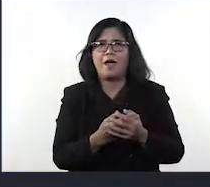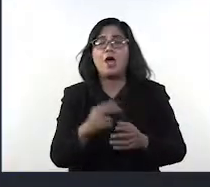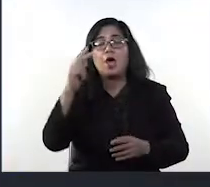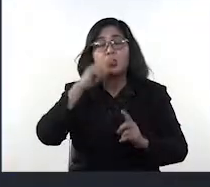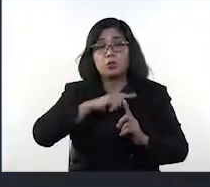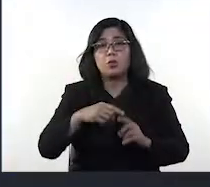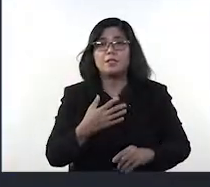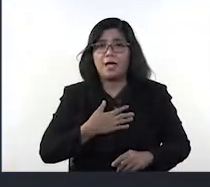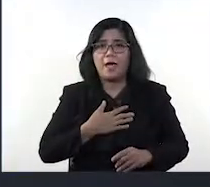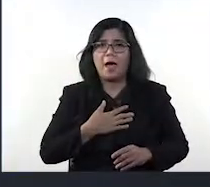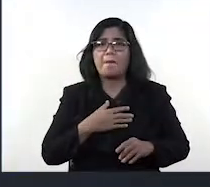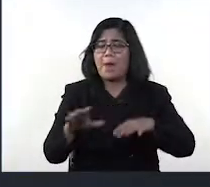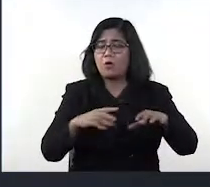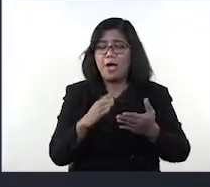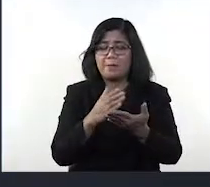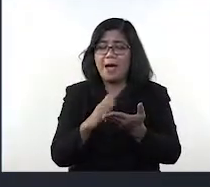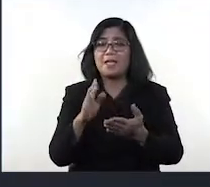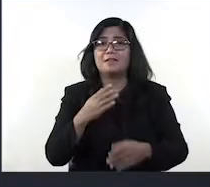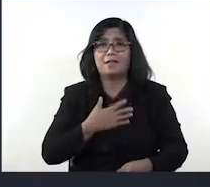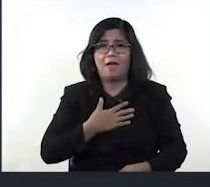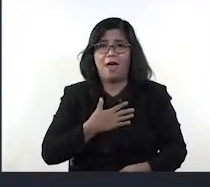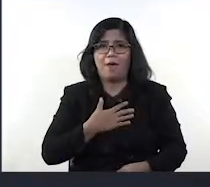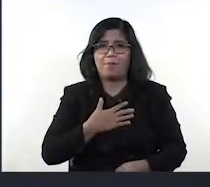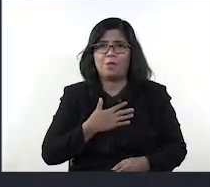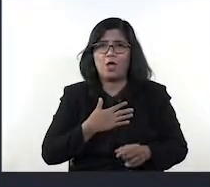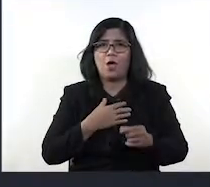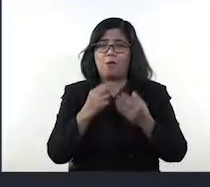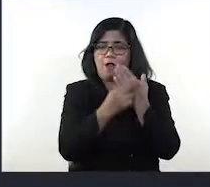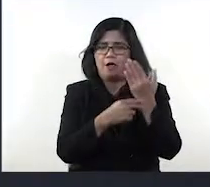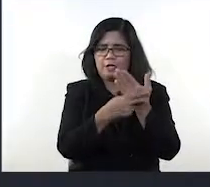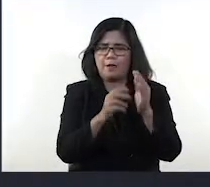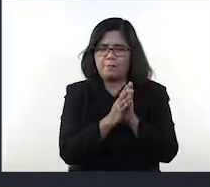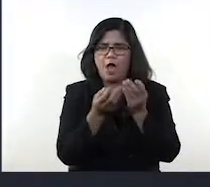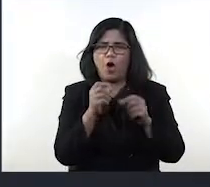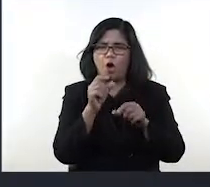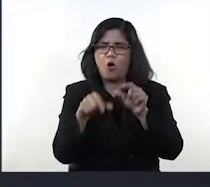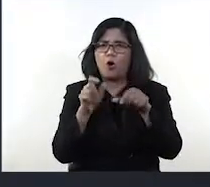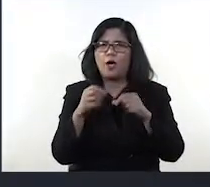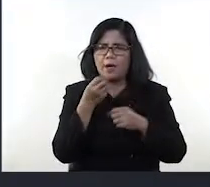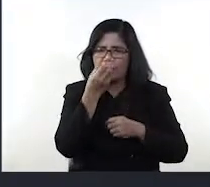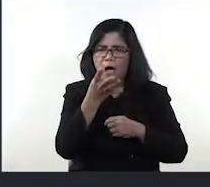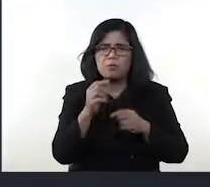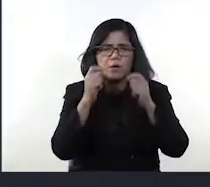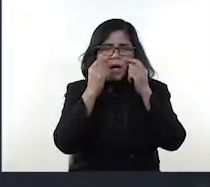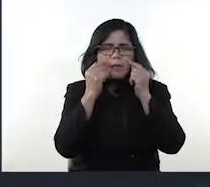saya Hai makanya agen tampillah orang yang menabur dengan air mata ke menuai dengan serai